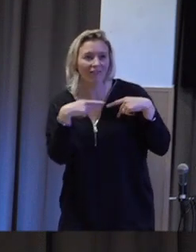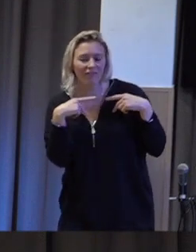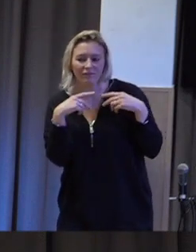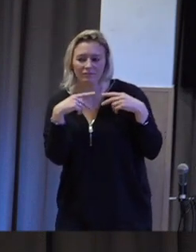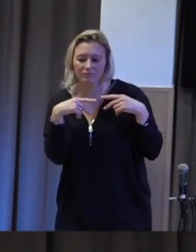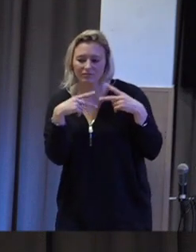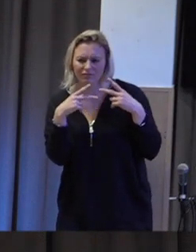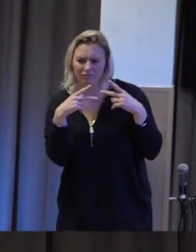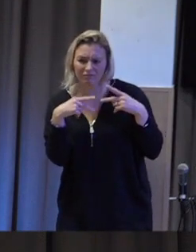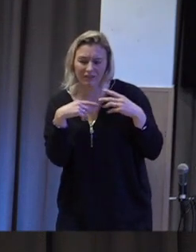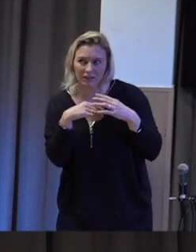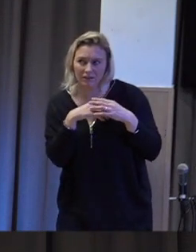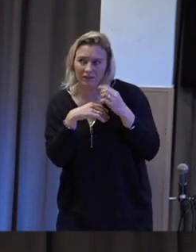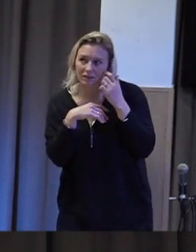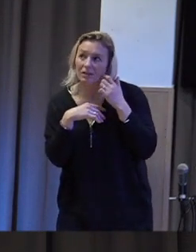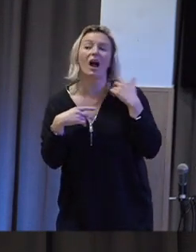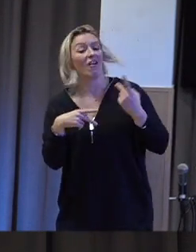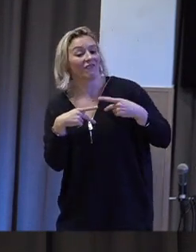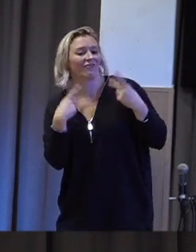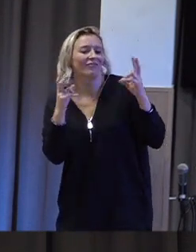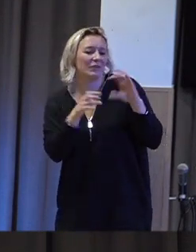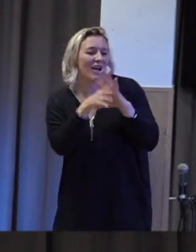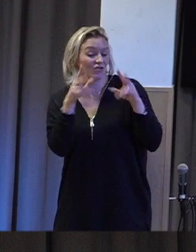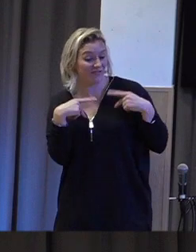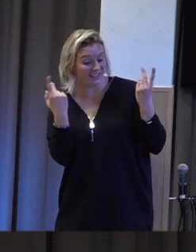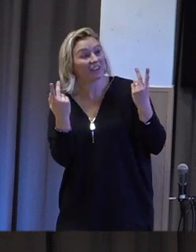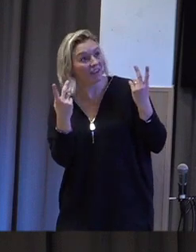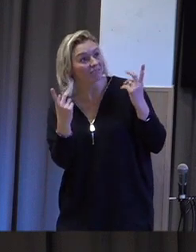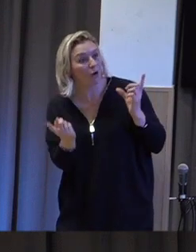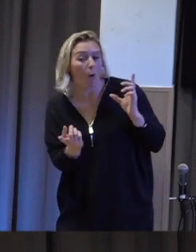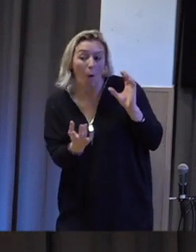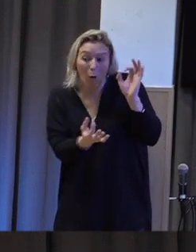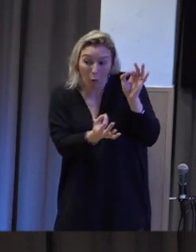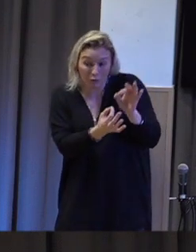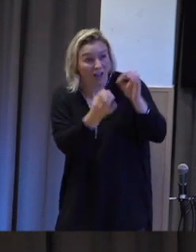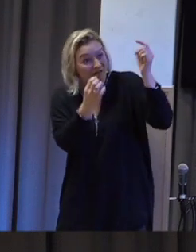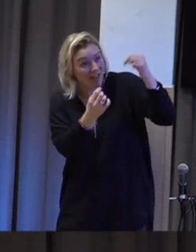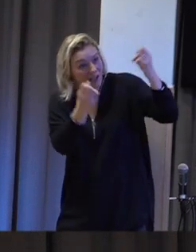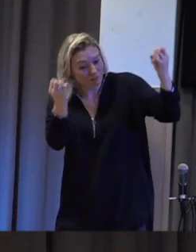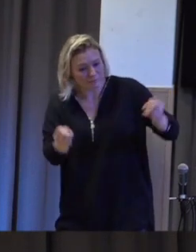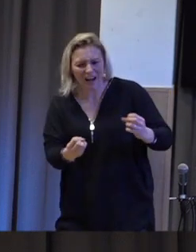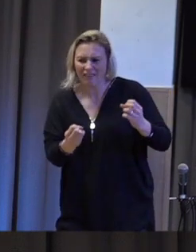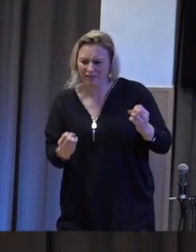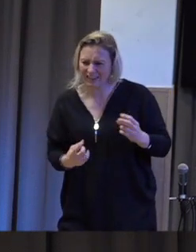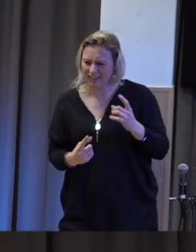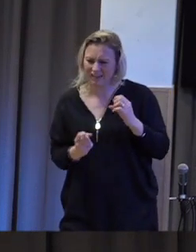dit à la vigne, viens régner sur nous. Et la vigne a dit,